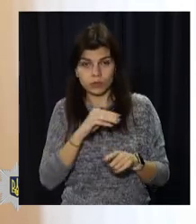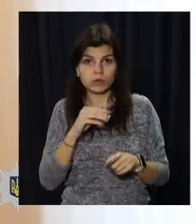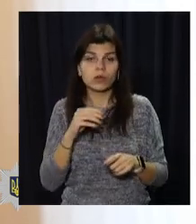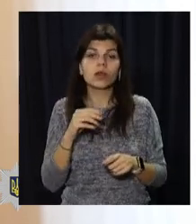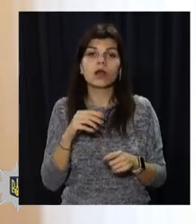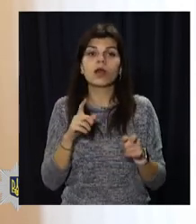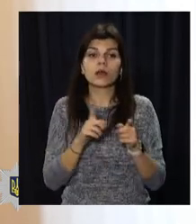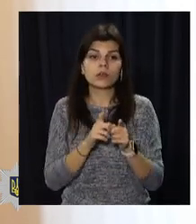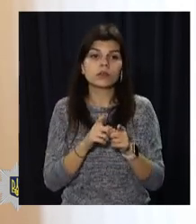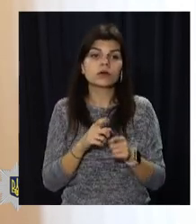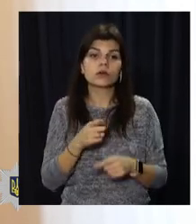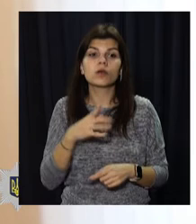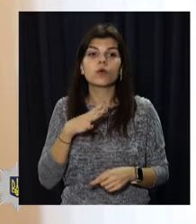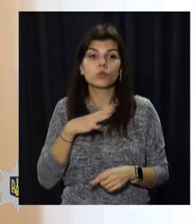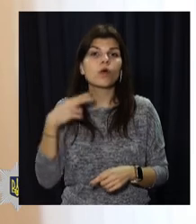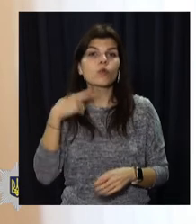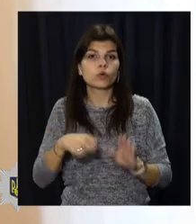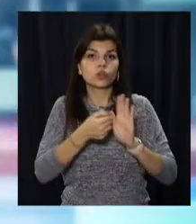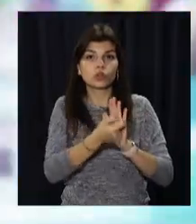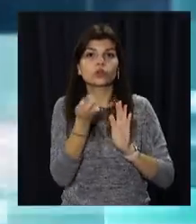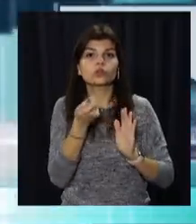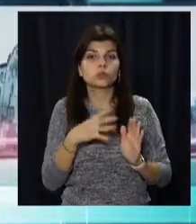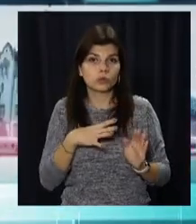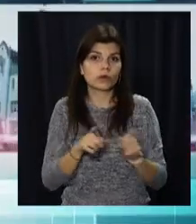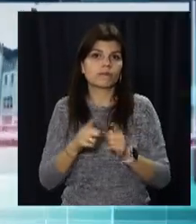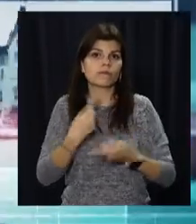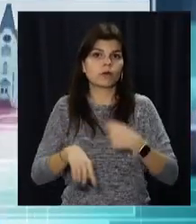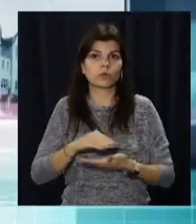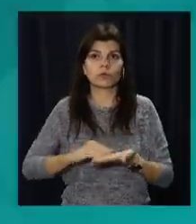обрано запобіжний заход у вигляді тримання під вартою.